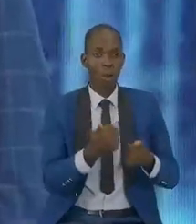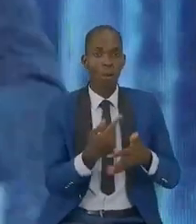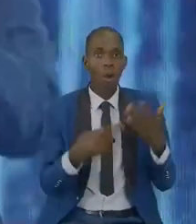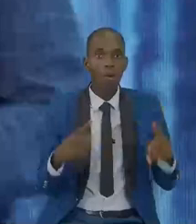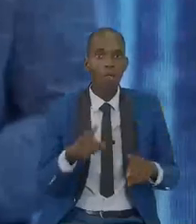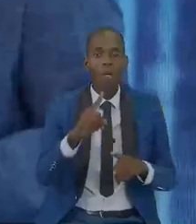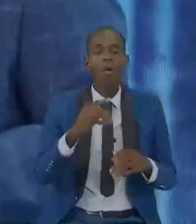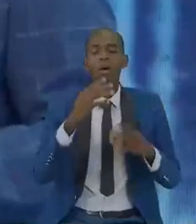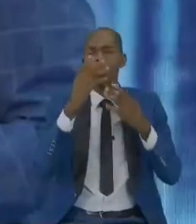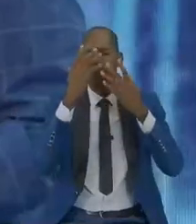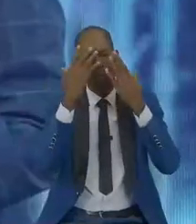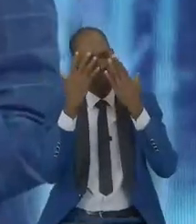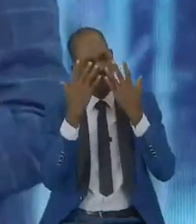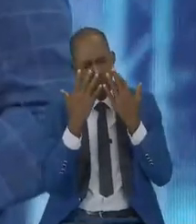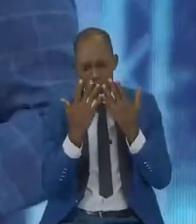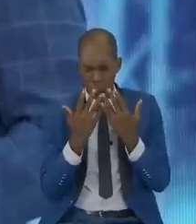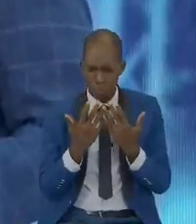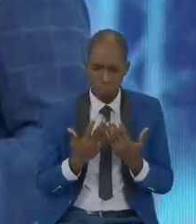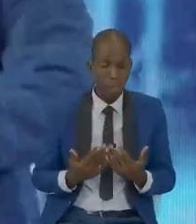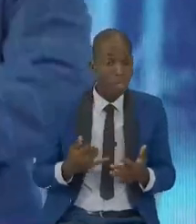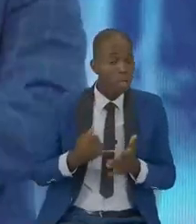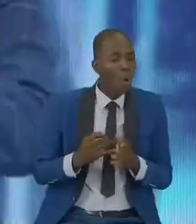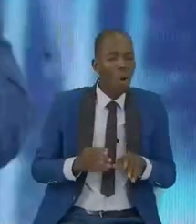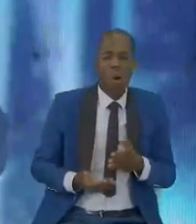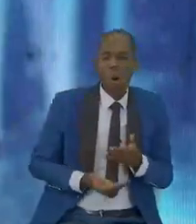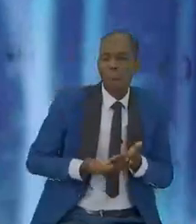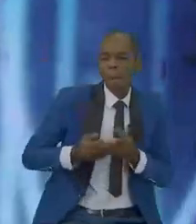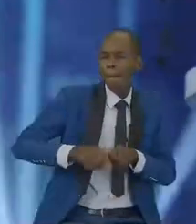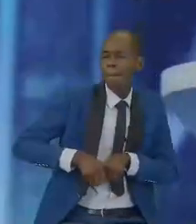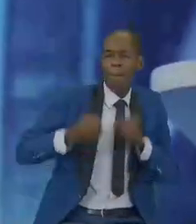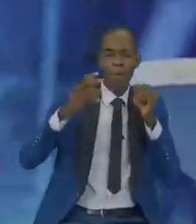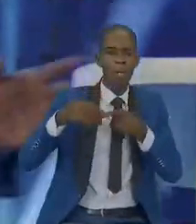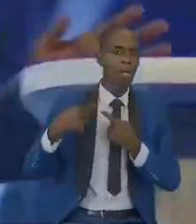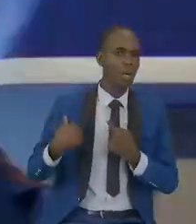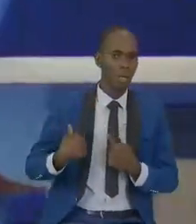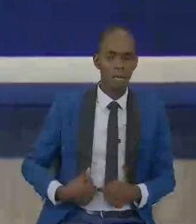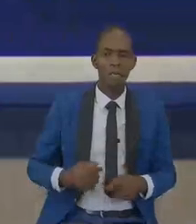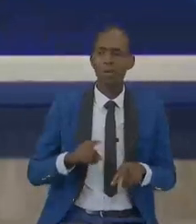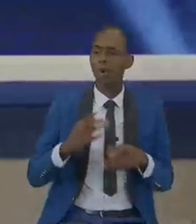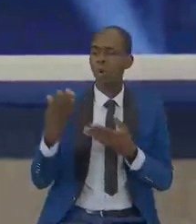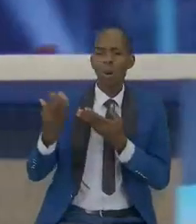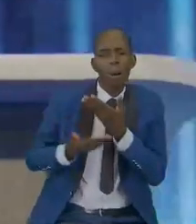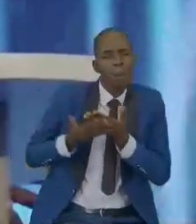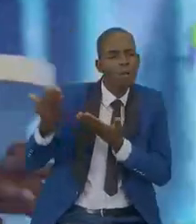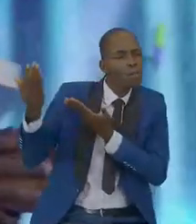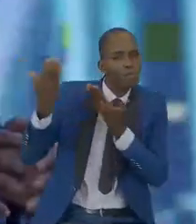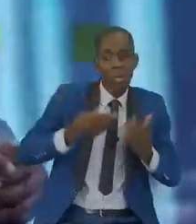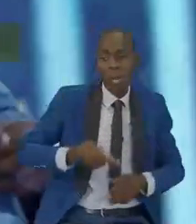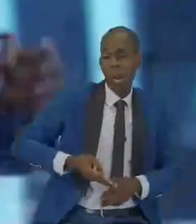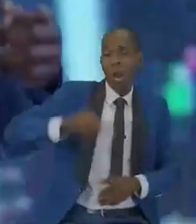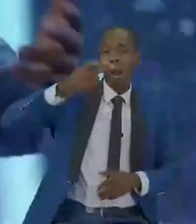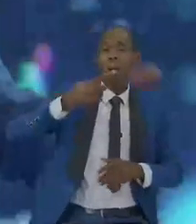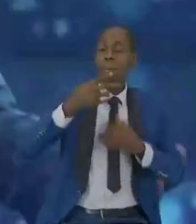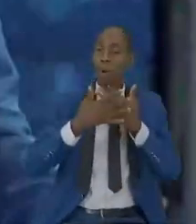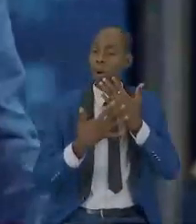tu convoites, lorsque tu perds une voiture, c'est presque, tu es hyper tendu et tu ne